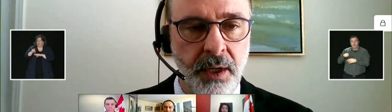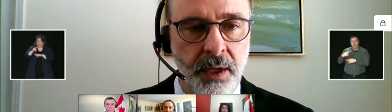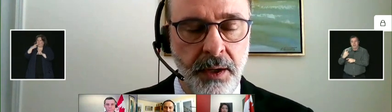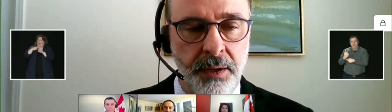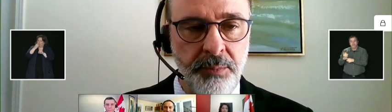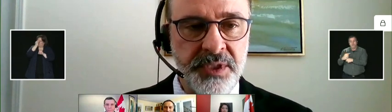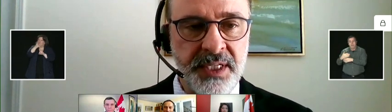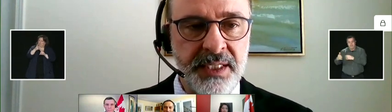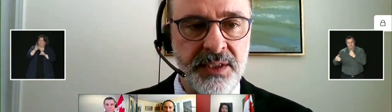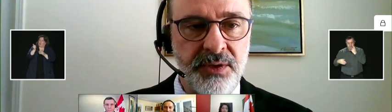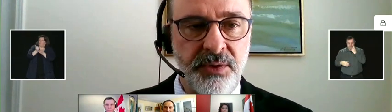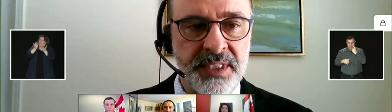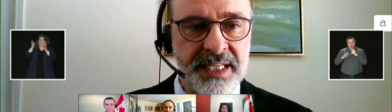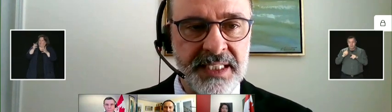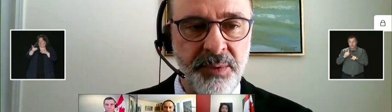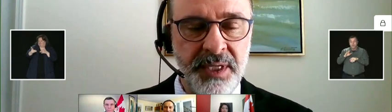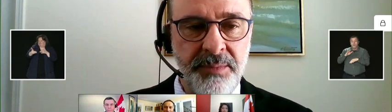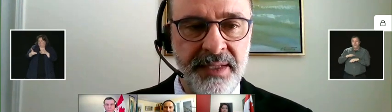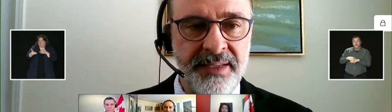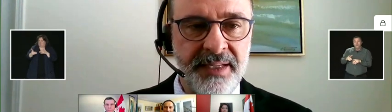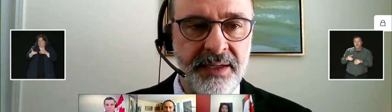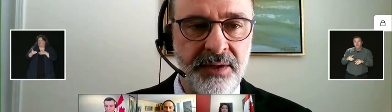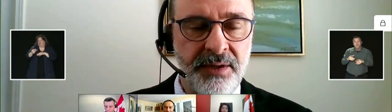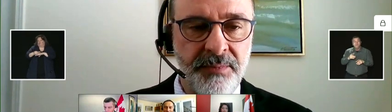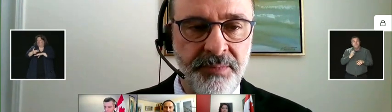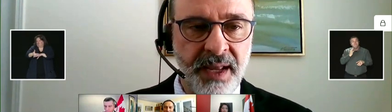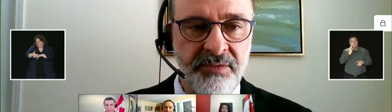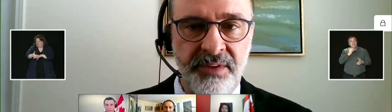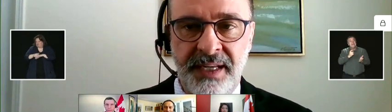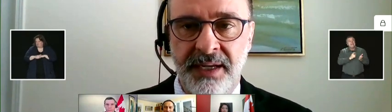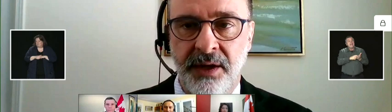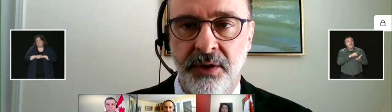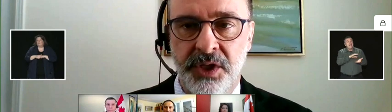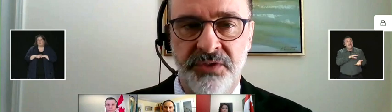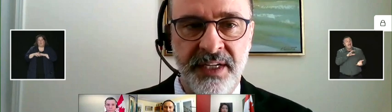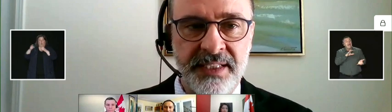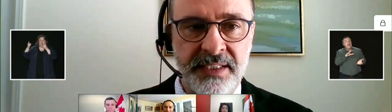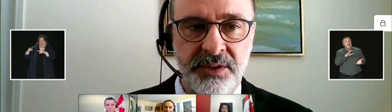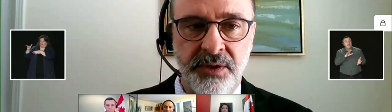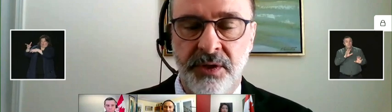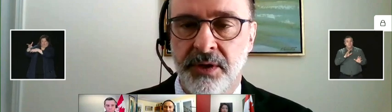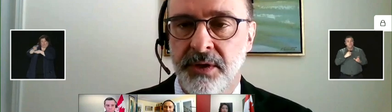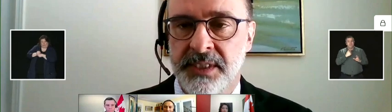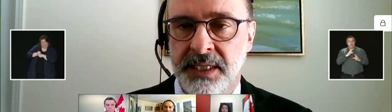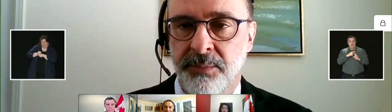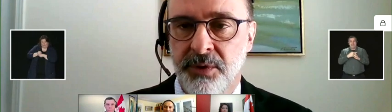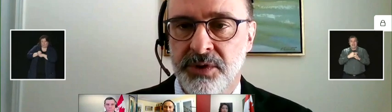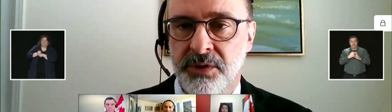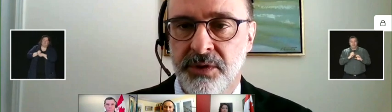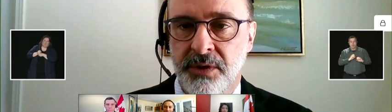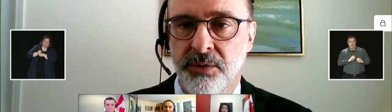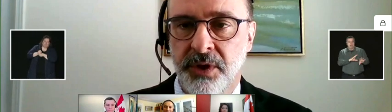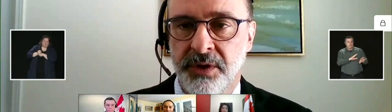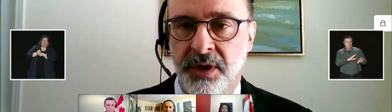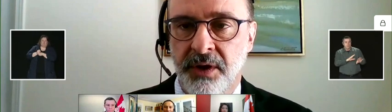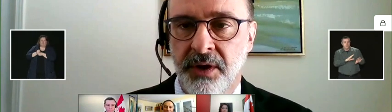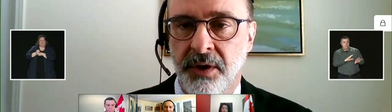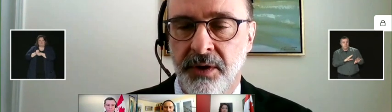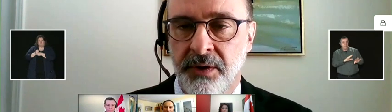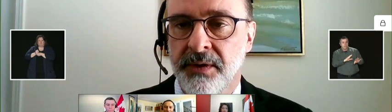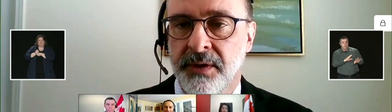jours. Pour ce qui est de sa disponibilité à venir, je vais laisser cette réponse-là